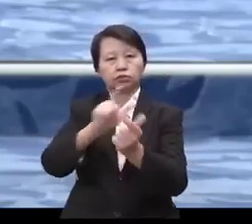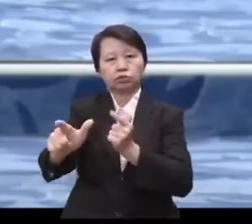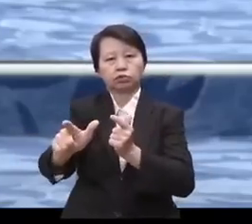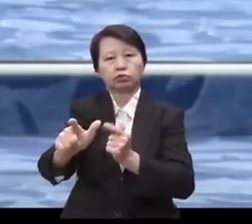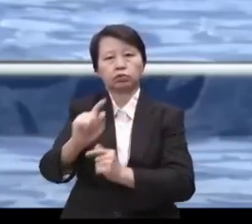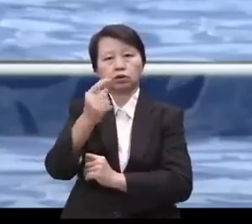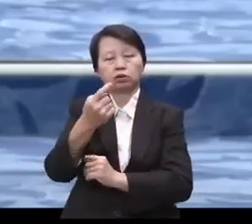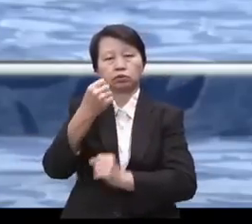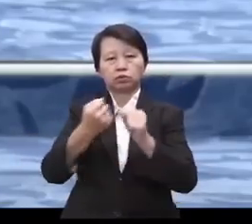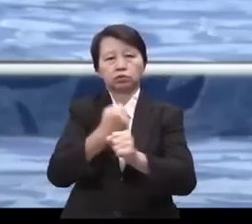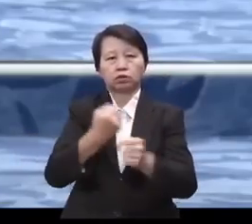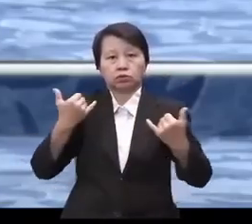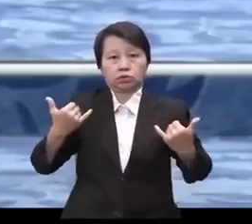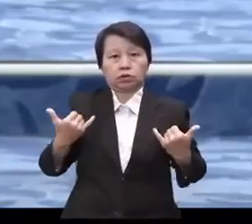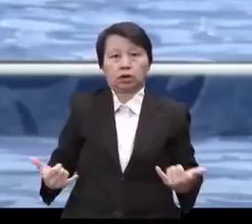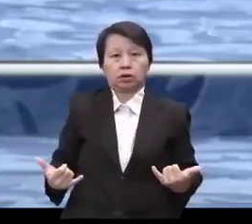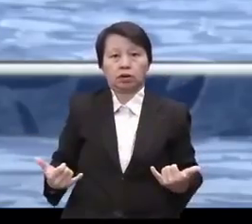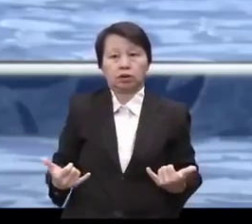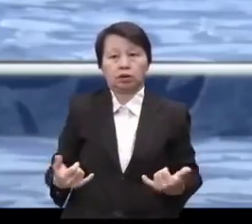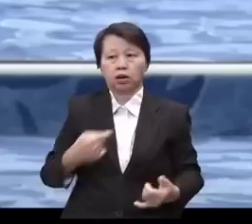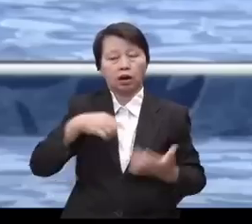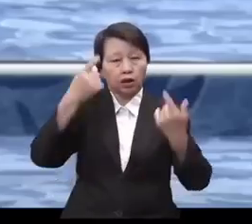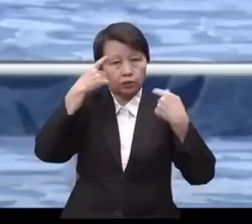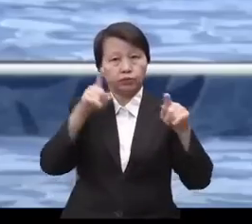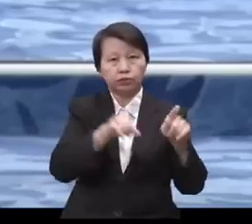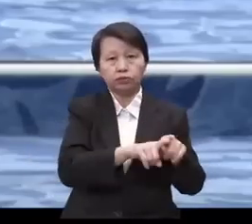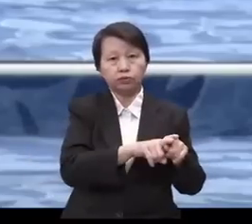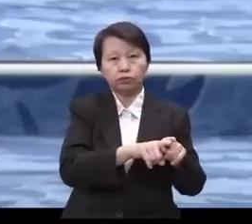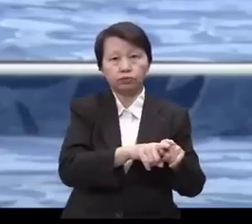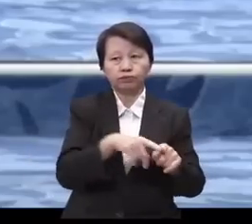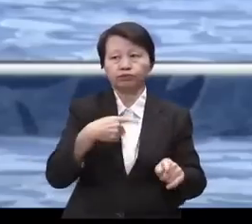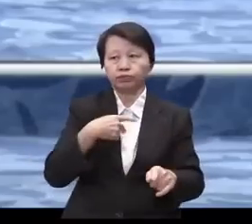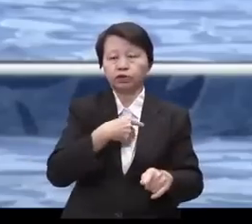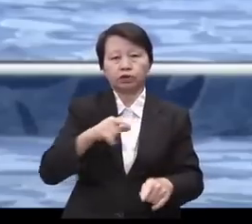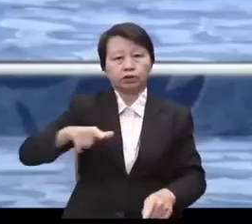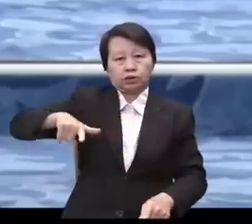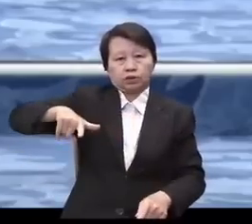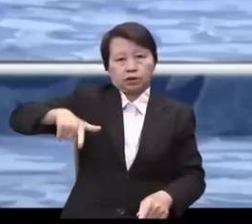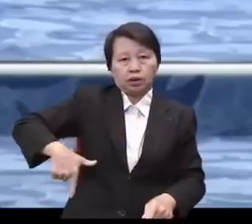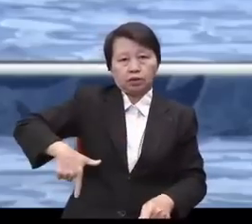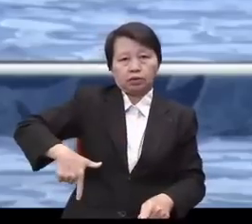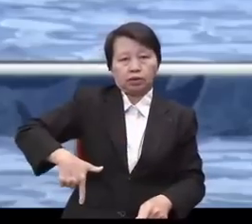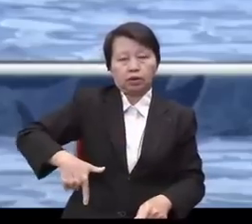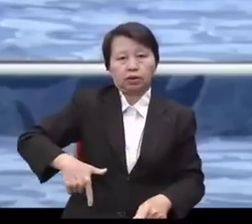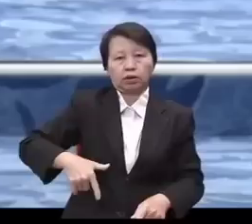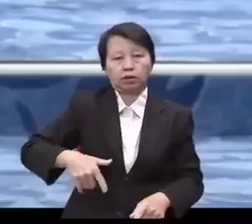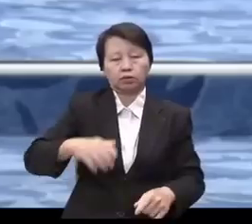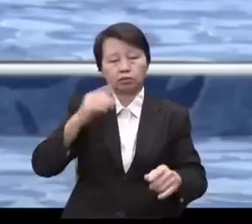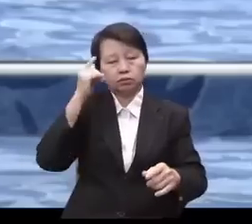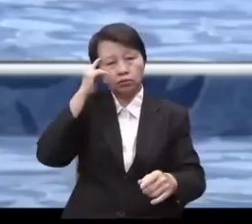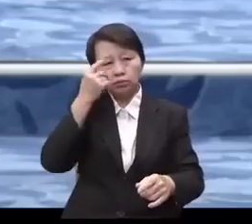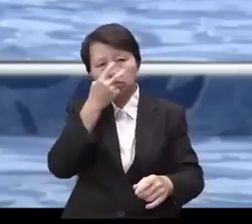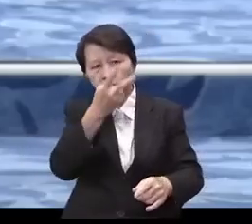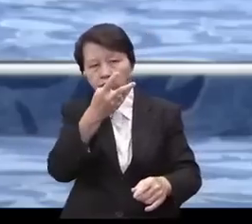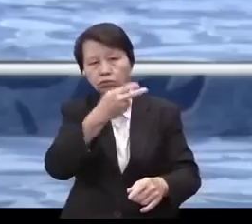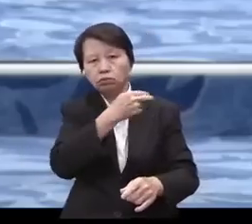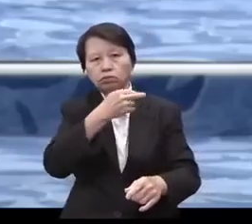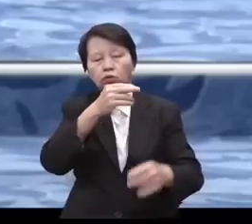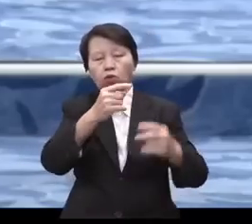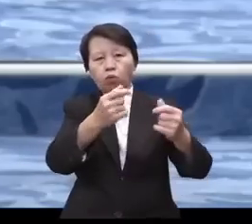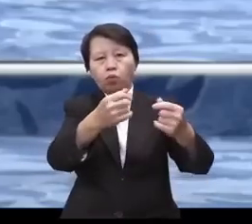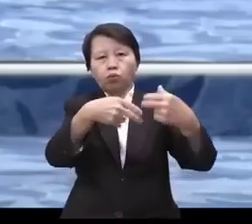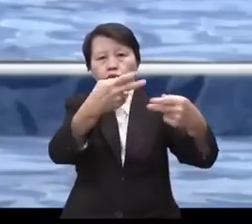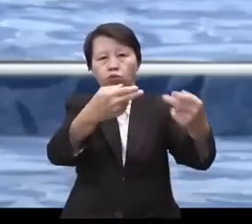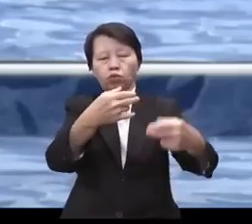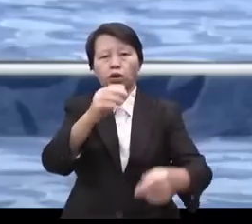hanya pada tahun ini. Saya setuju. Kita terlewat ketimbang Indonesia yang telah maju. Kalau CQS